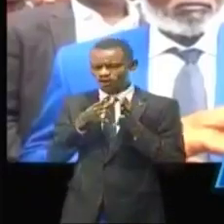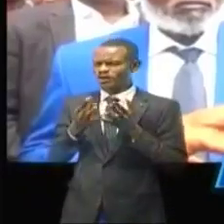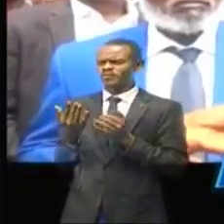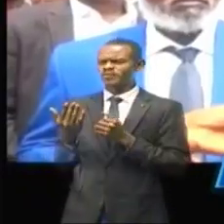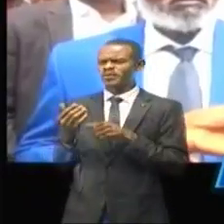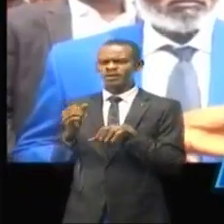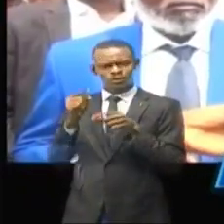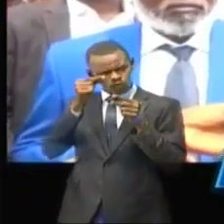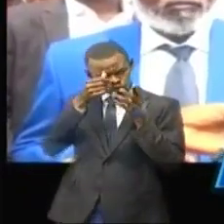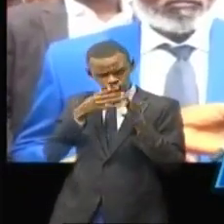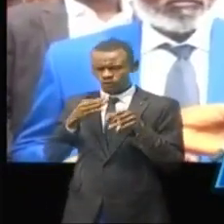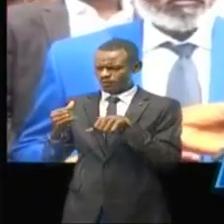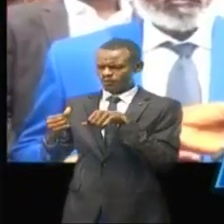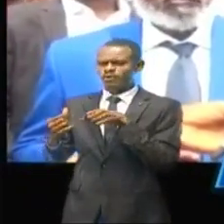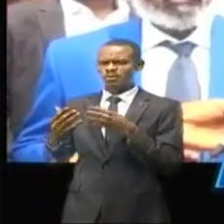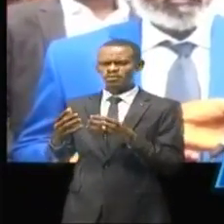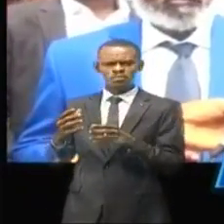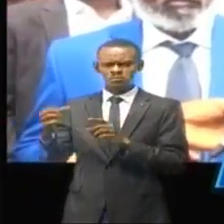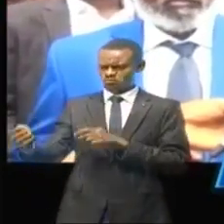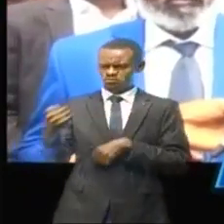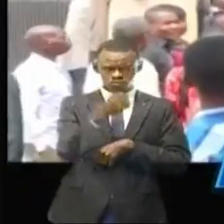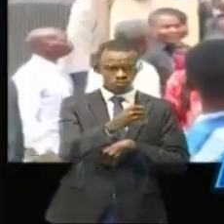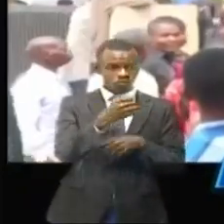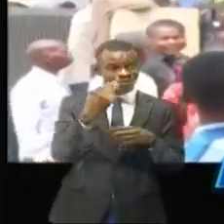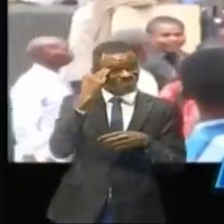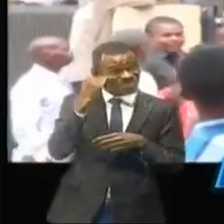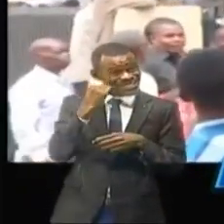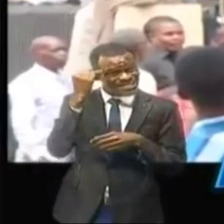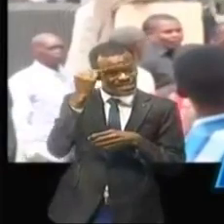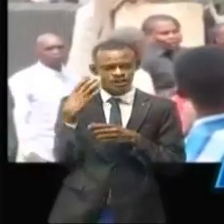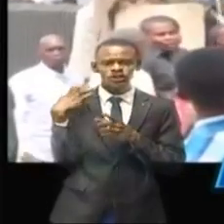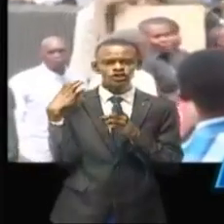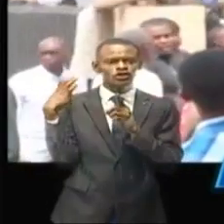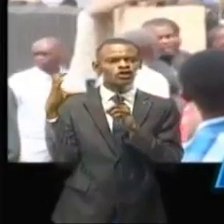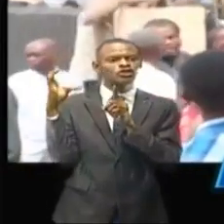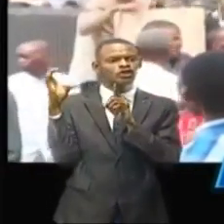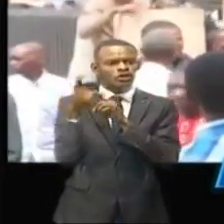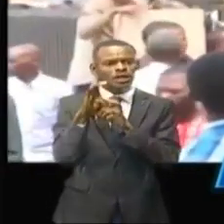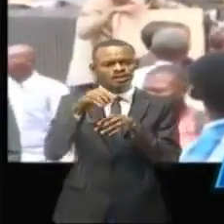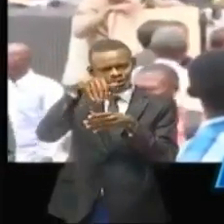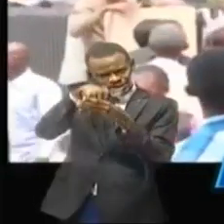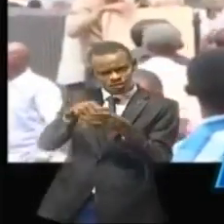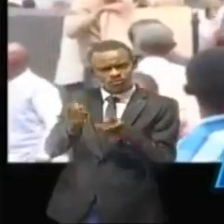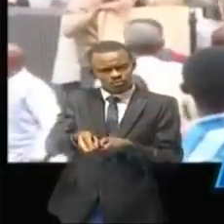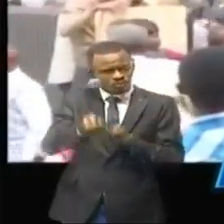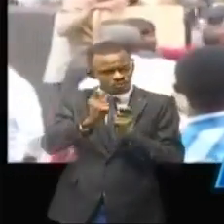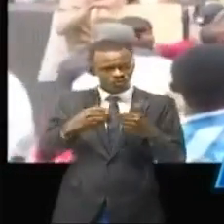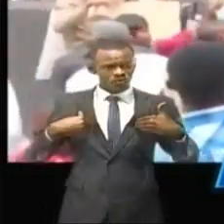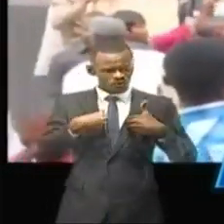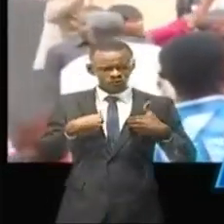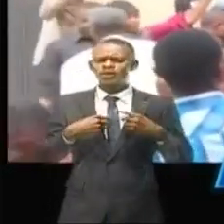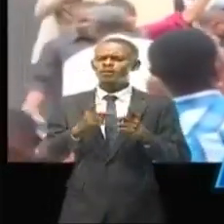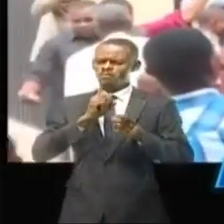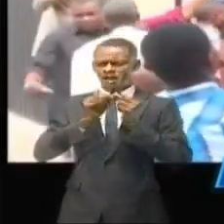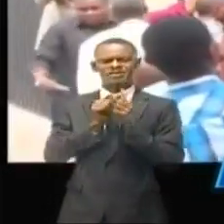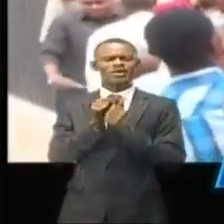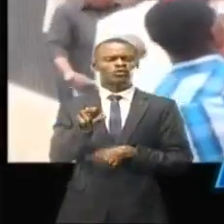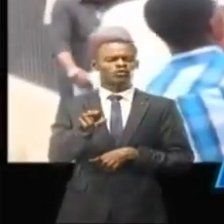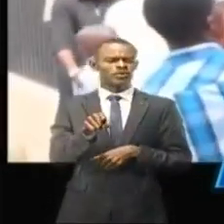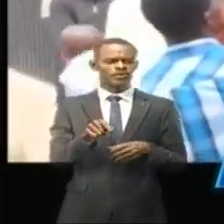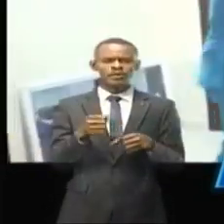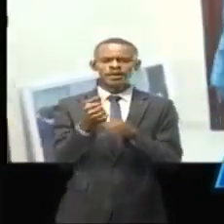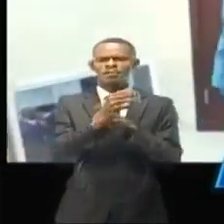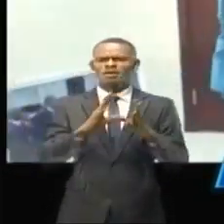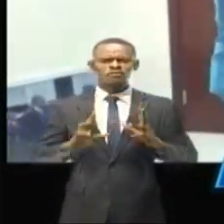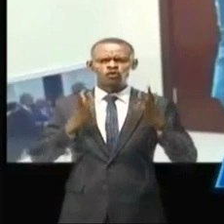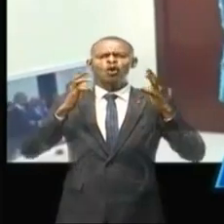d'agriculture et de pêche et élevage pour qu'il vienne chez moi. Apaisé, ses agents sont repartis tout en remerciant le ministre pour son